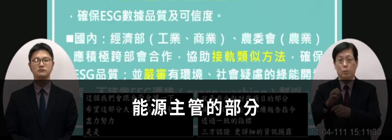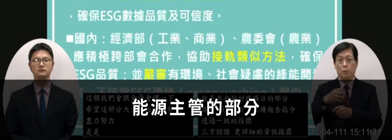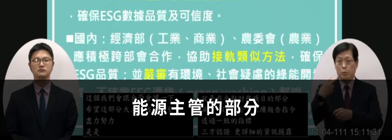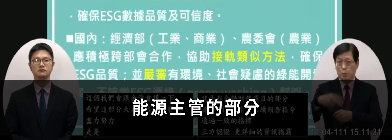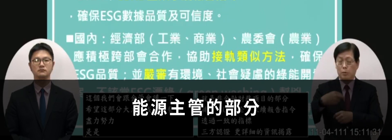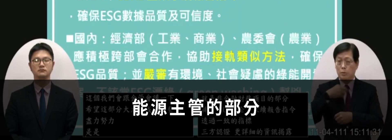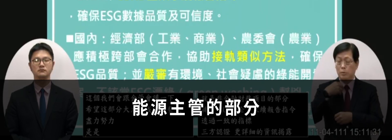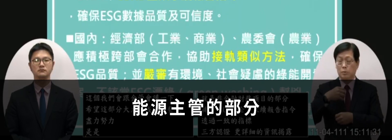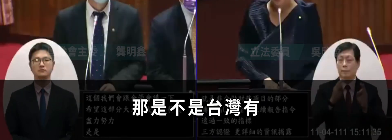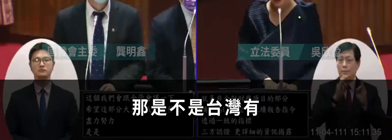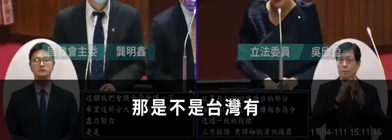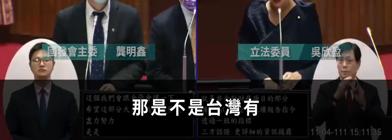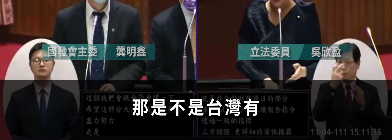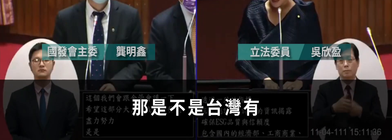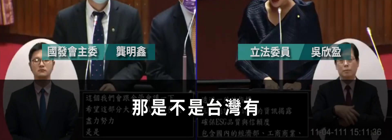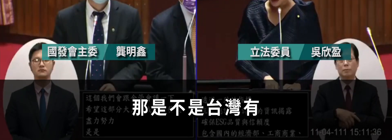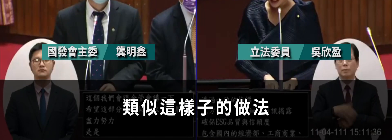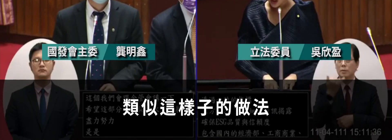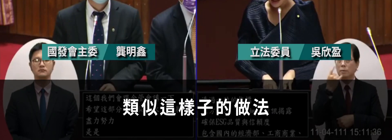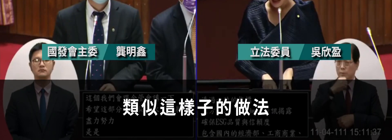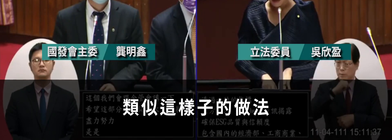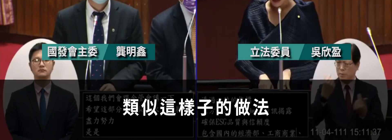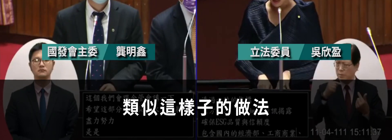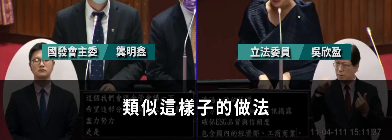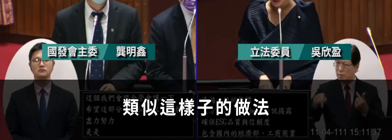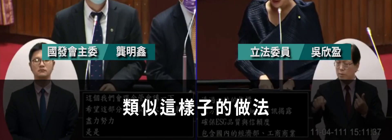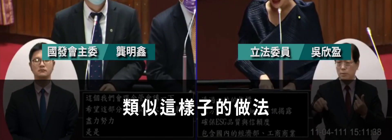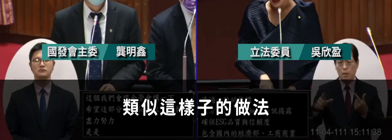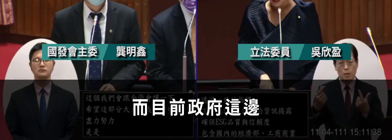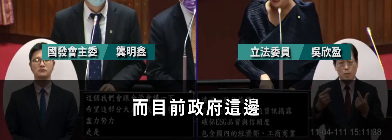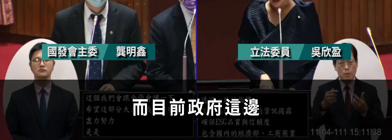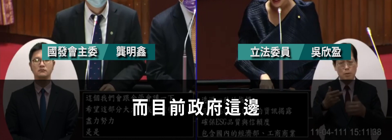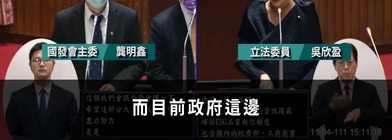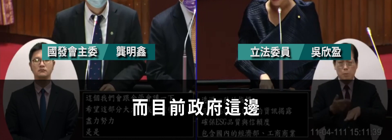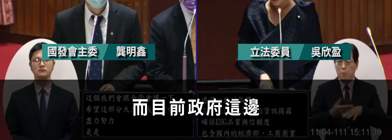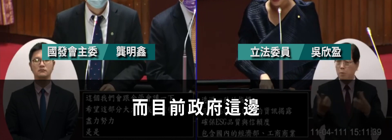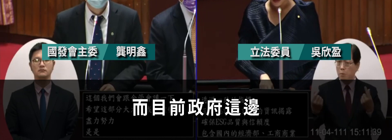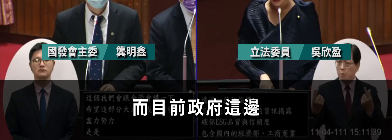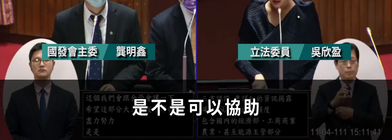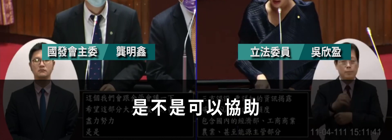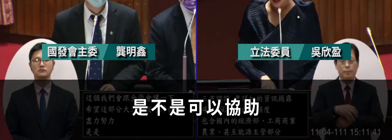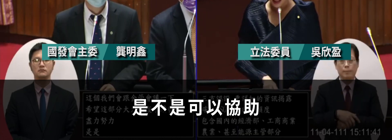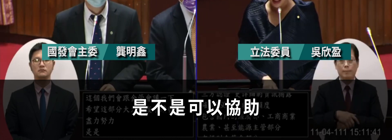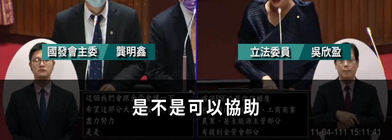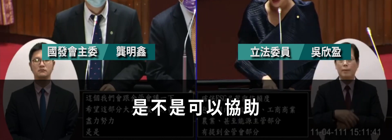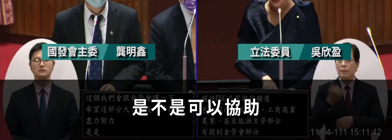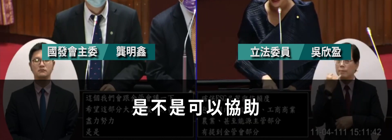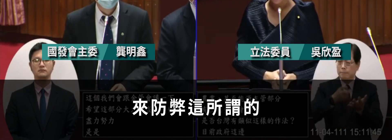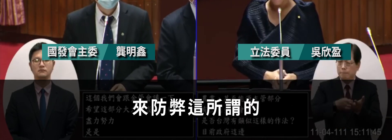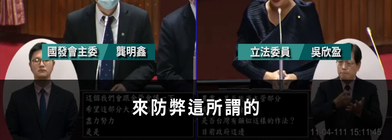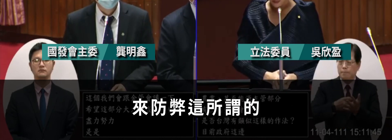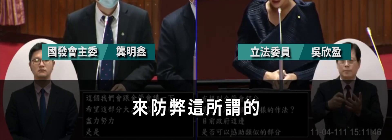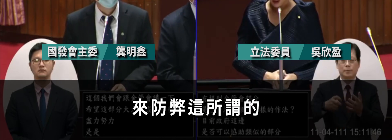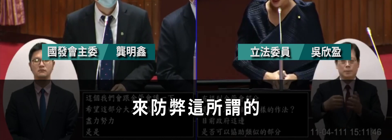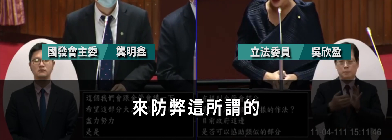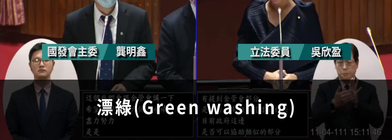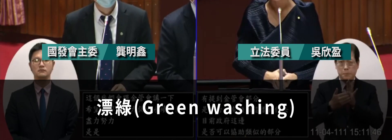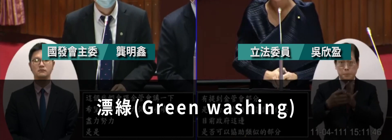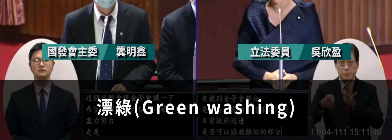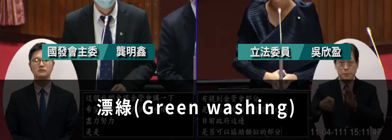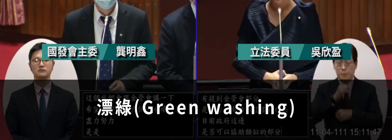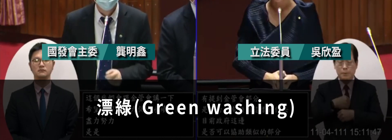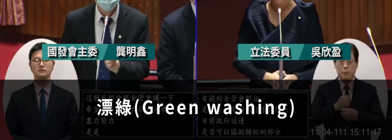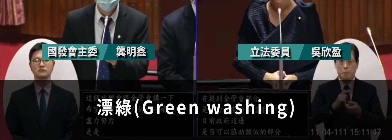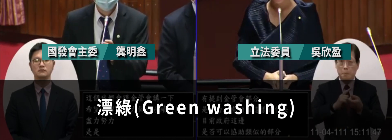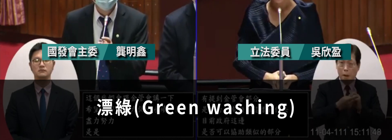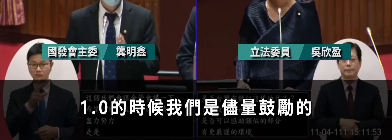于能源主管的部分。那是不是台湾有类似这样子的做法？目前政府这边是不是可以协助来防避这所谓的漂